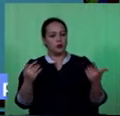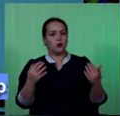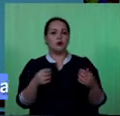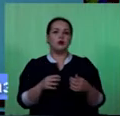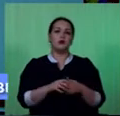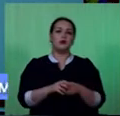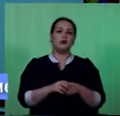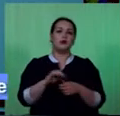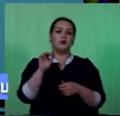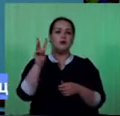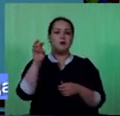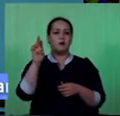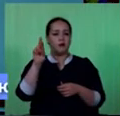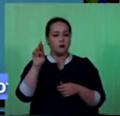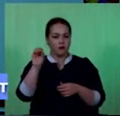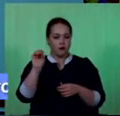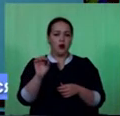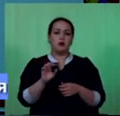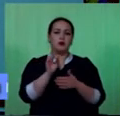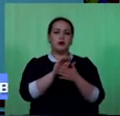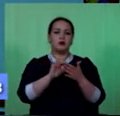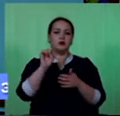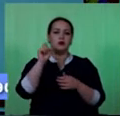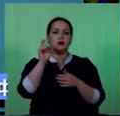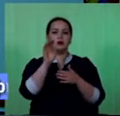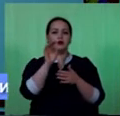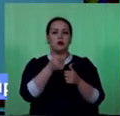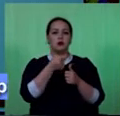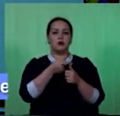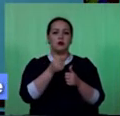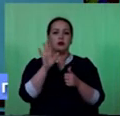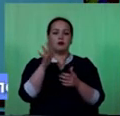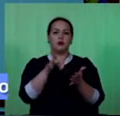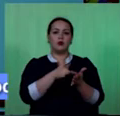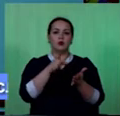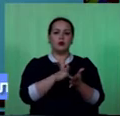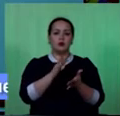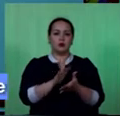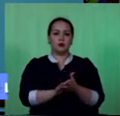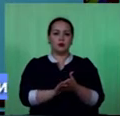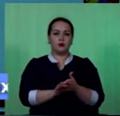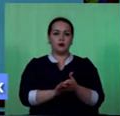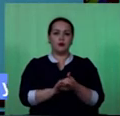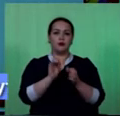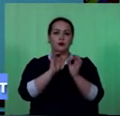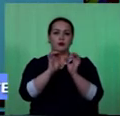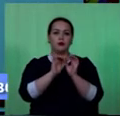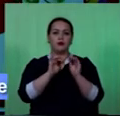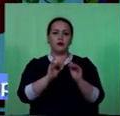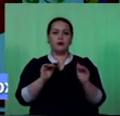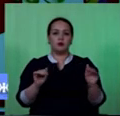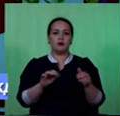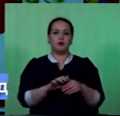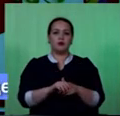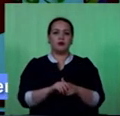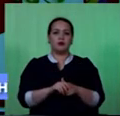в мае записать их название свои рабочие тетради проверяем ребята